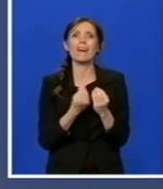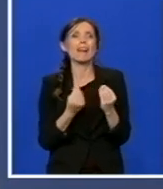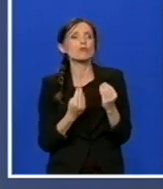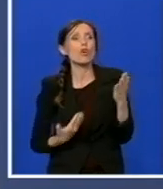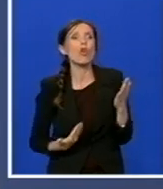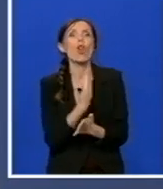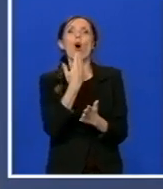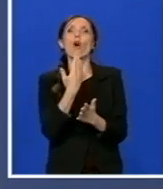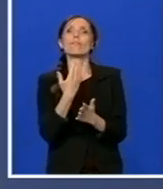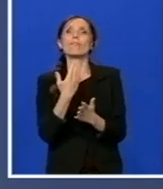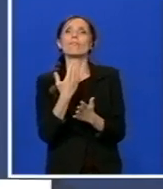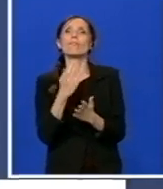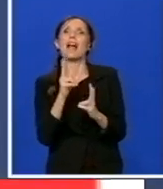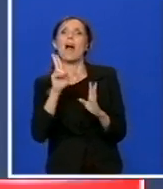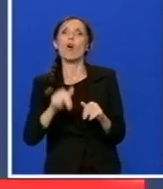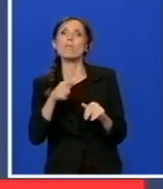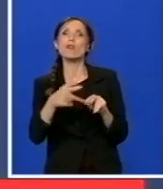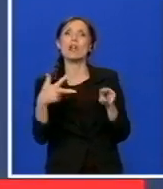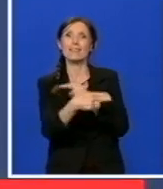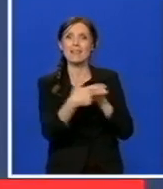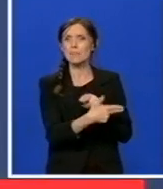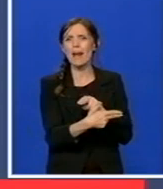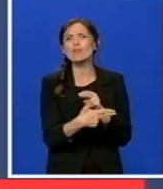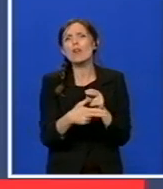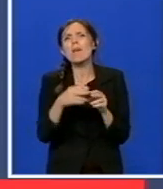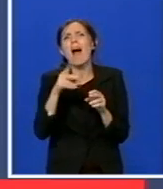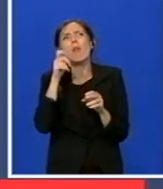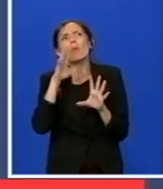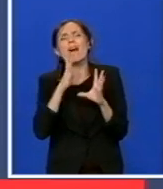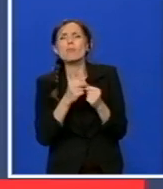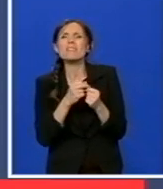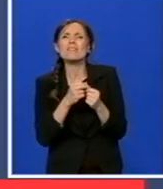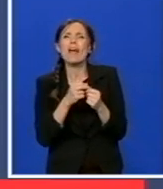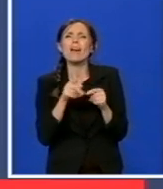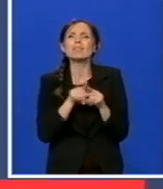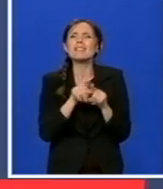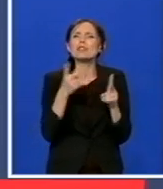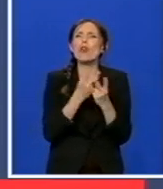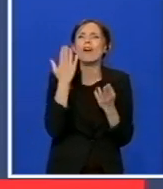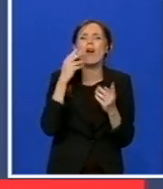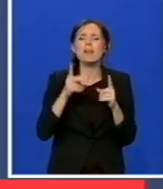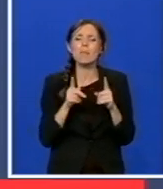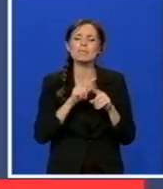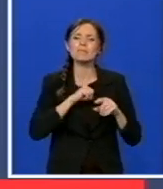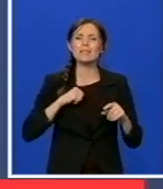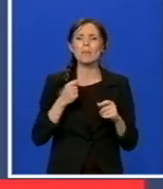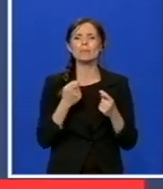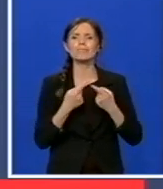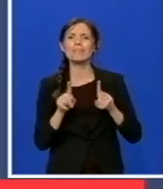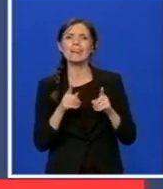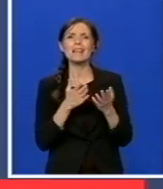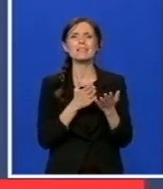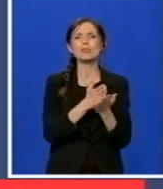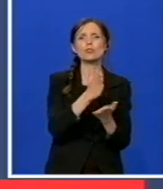se one uvek vrte oko ovih istih stvari, samo su različiti načini na koji se